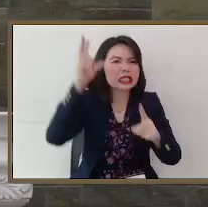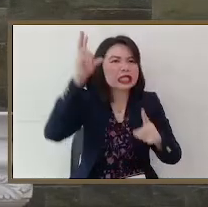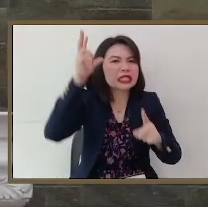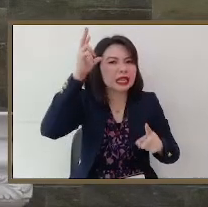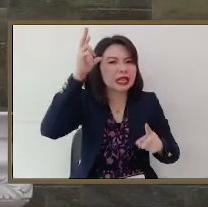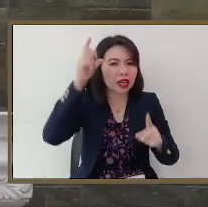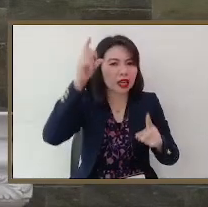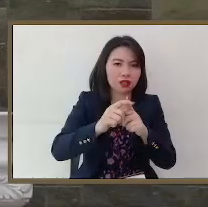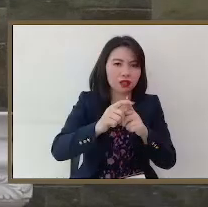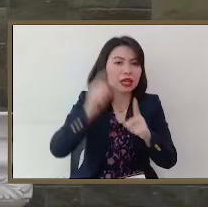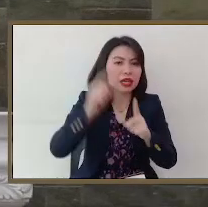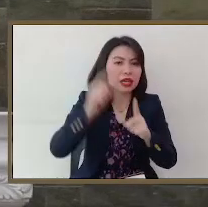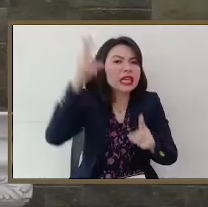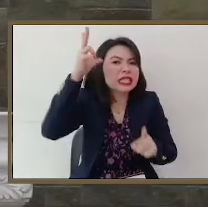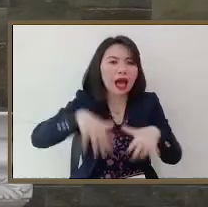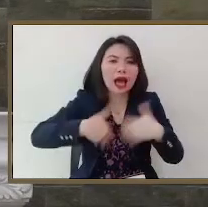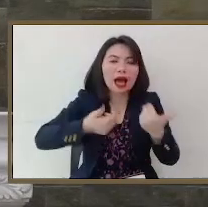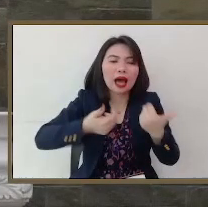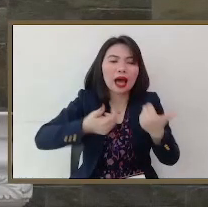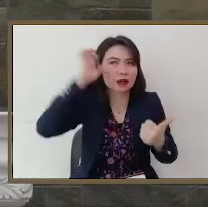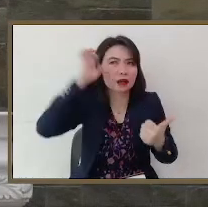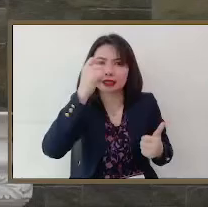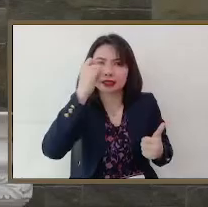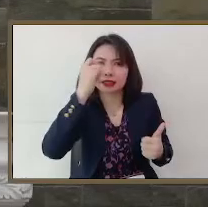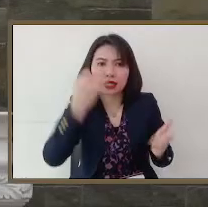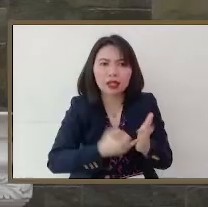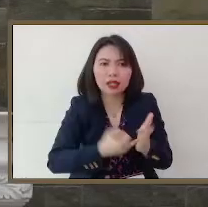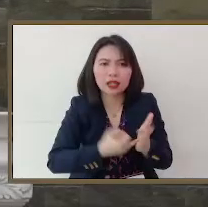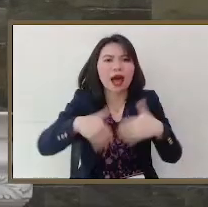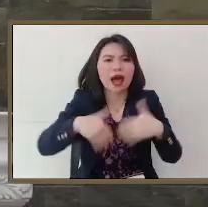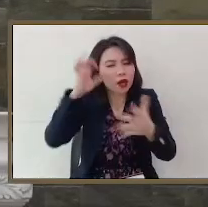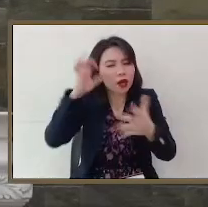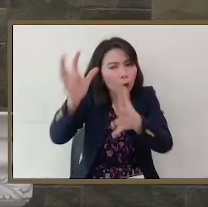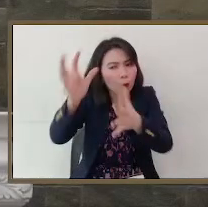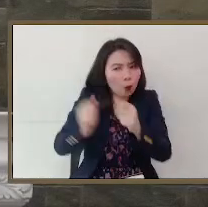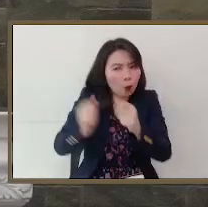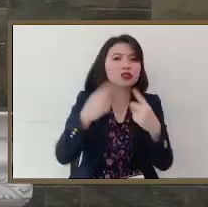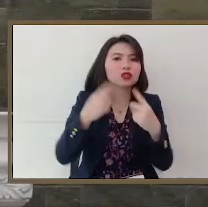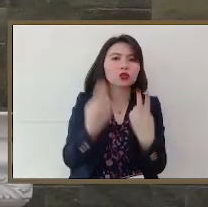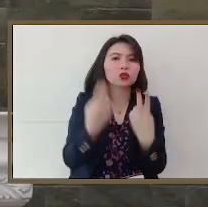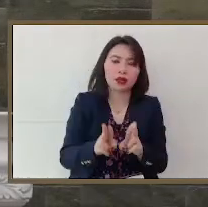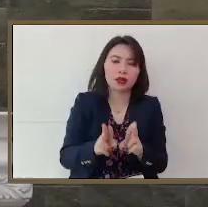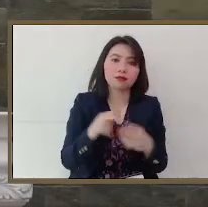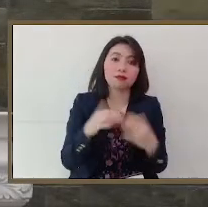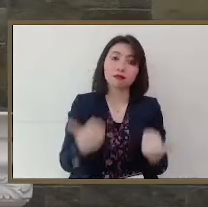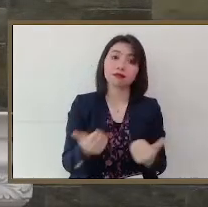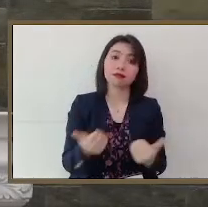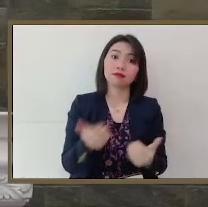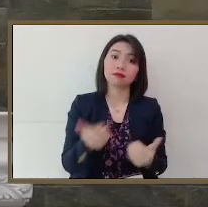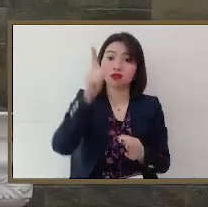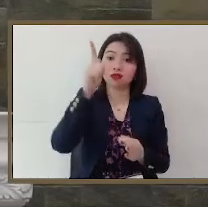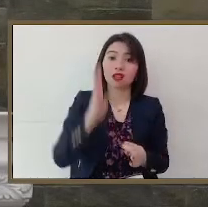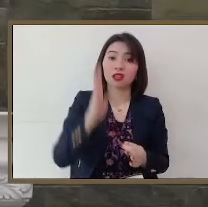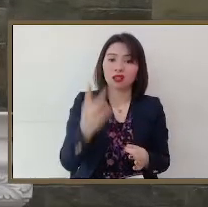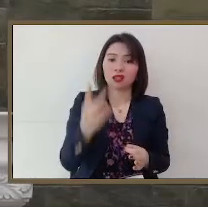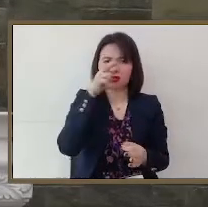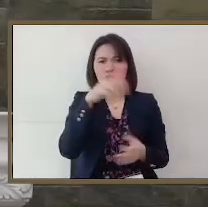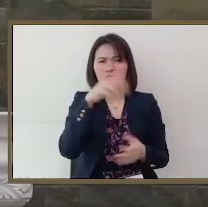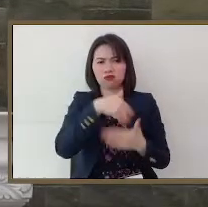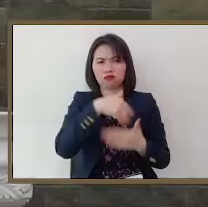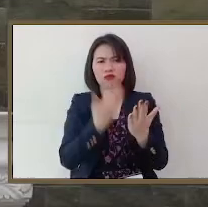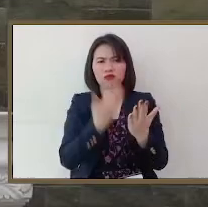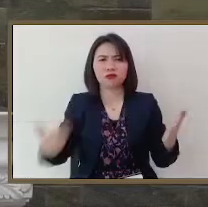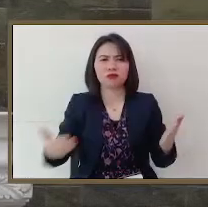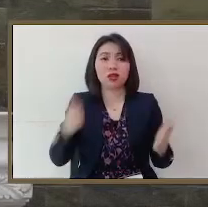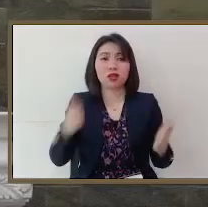kanyang pangunawa, ayon sa kanyang gusto mangyari, mga kapatid. Listen, when God sees you something,